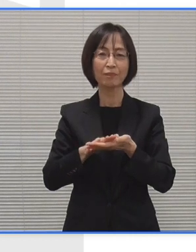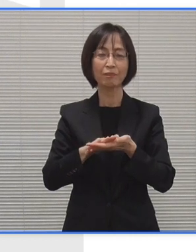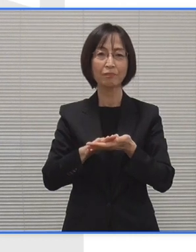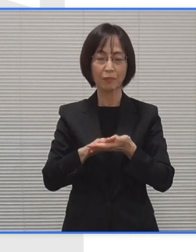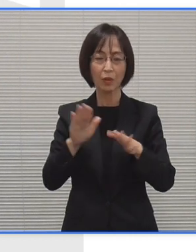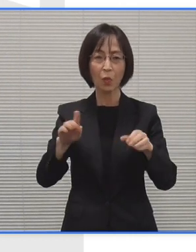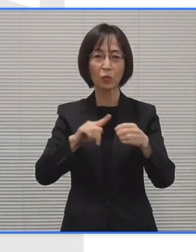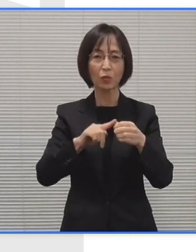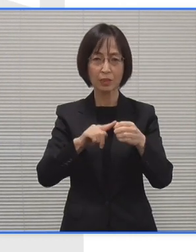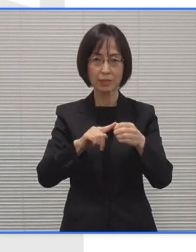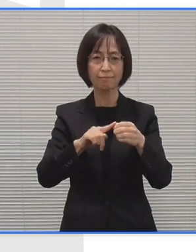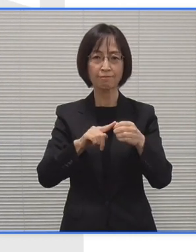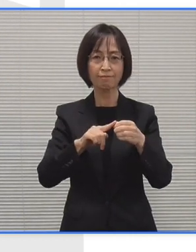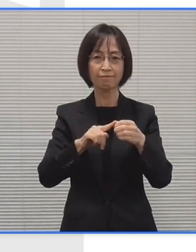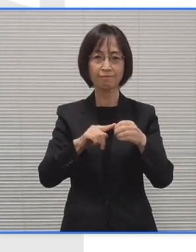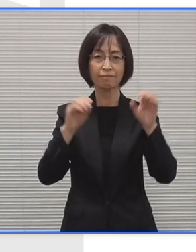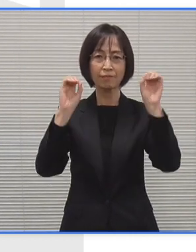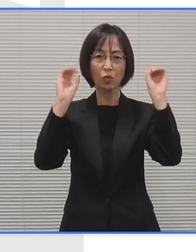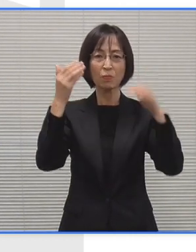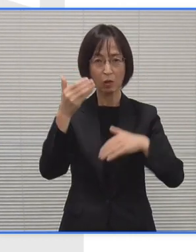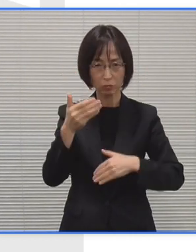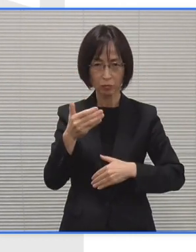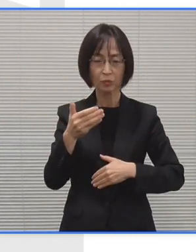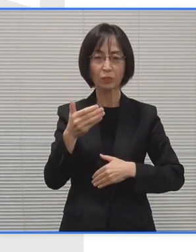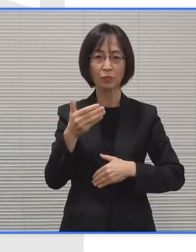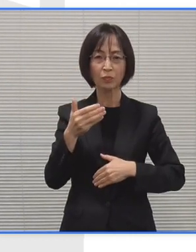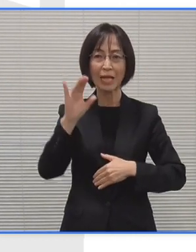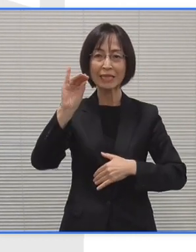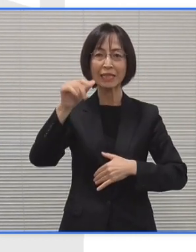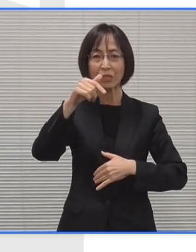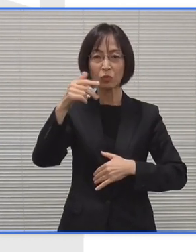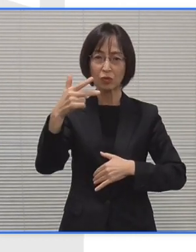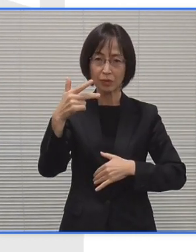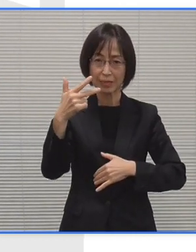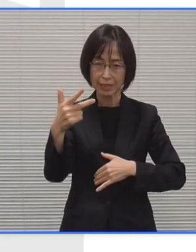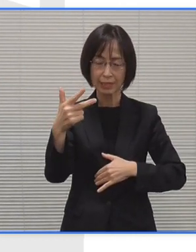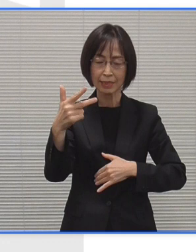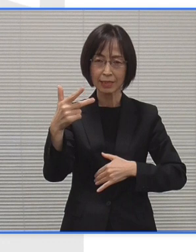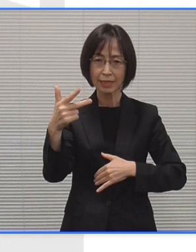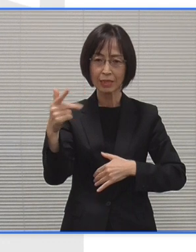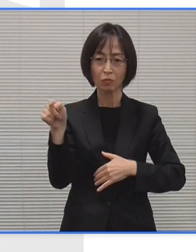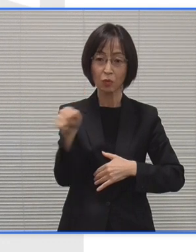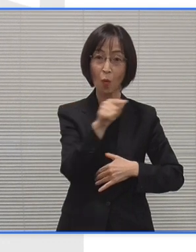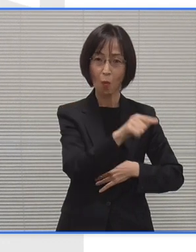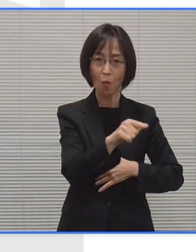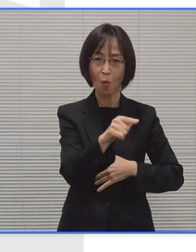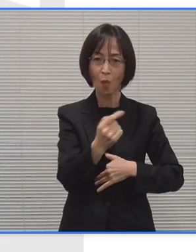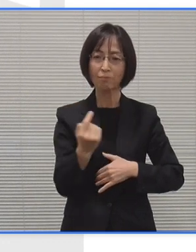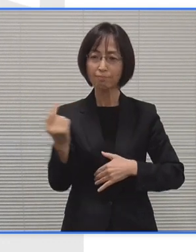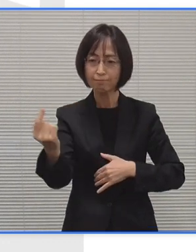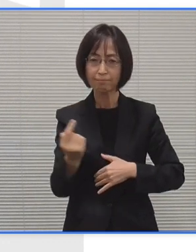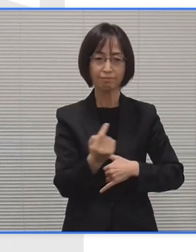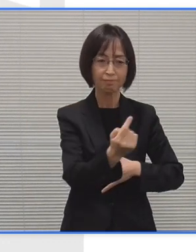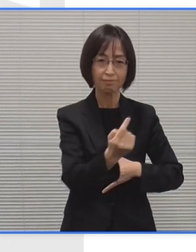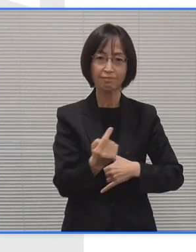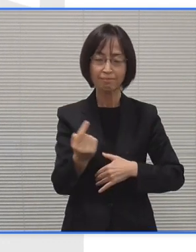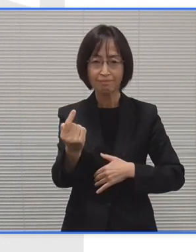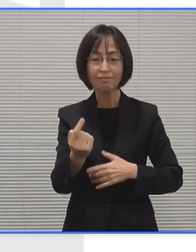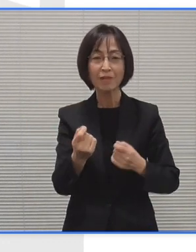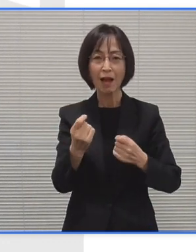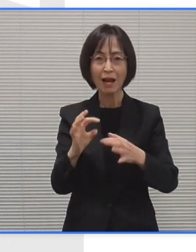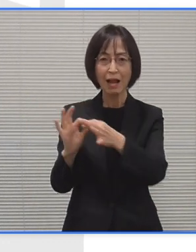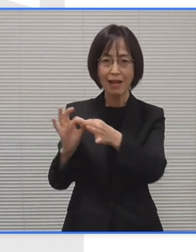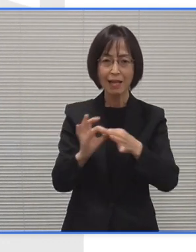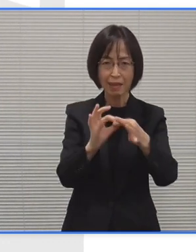今年豊島区と秩父市と両方で行ったり来たりしながら連携の取り